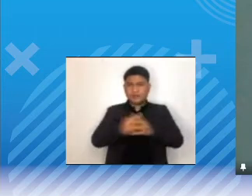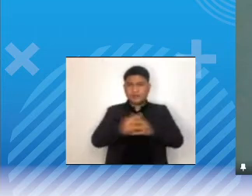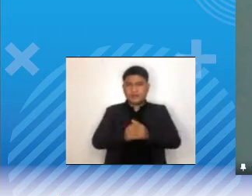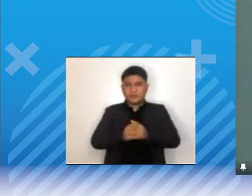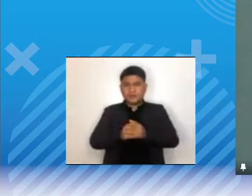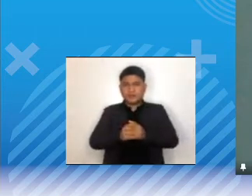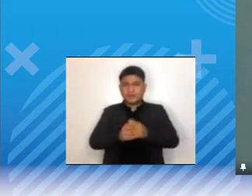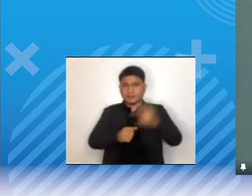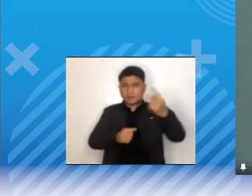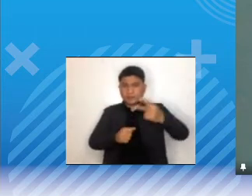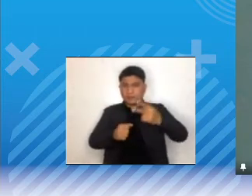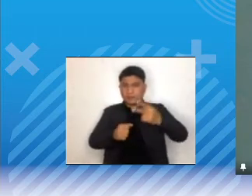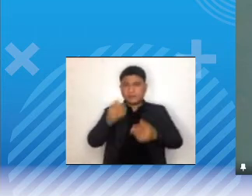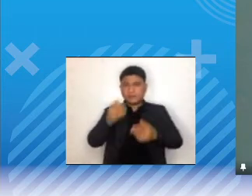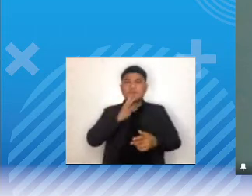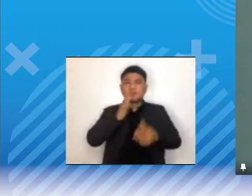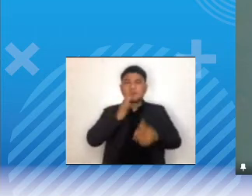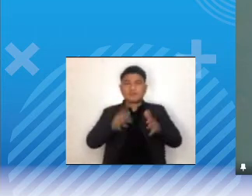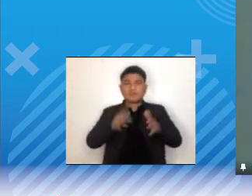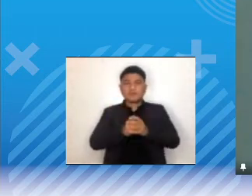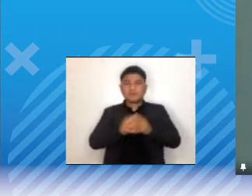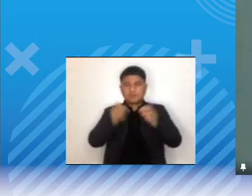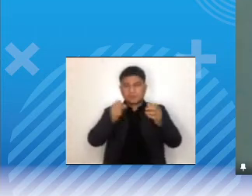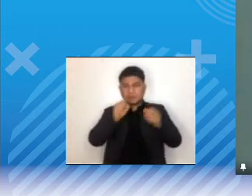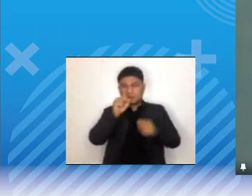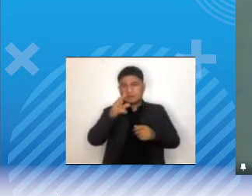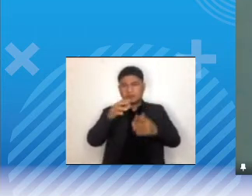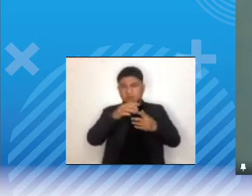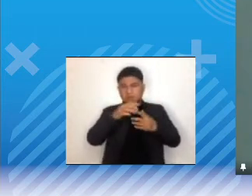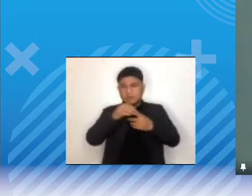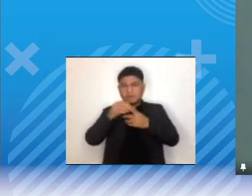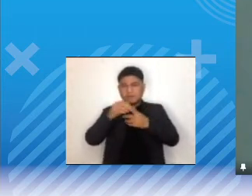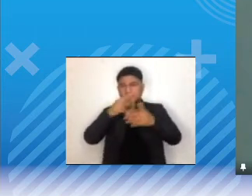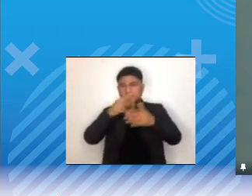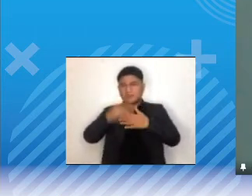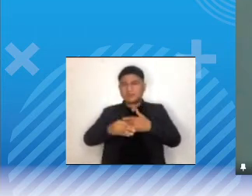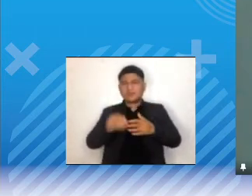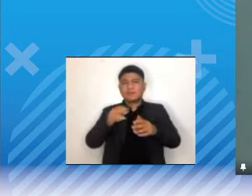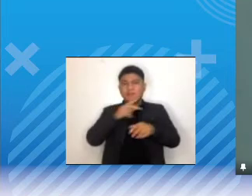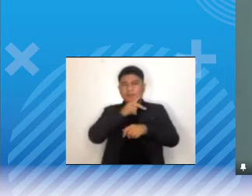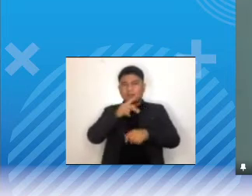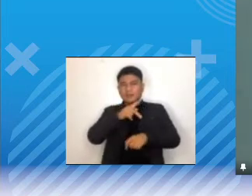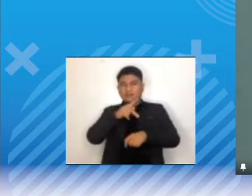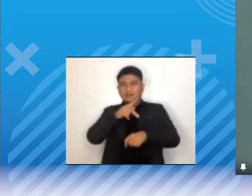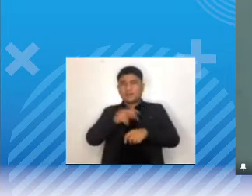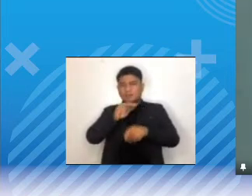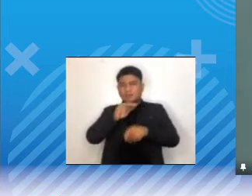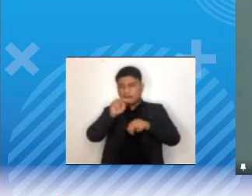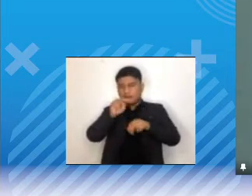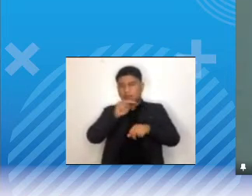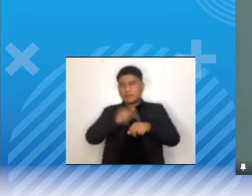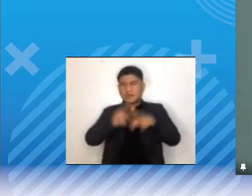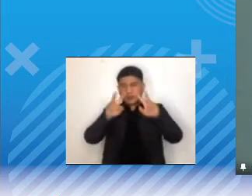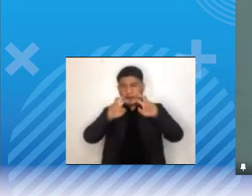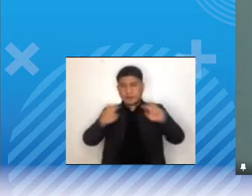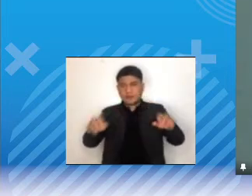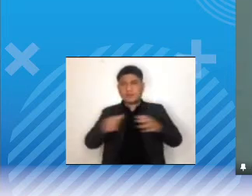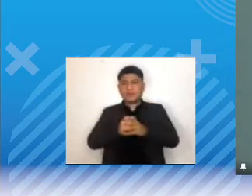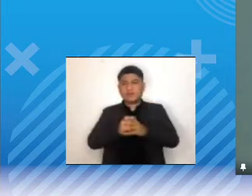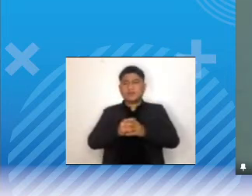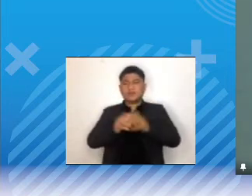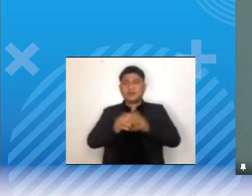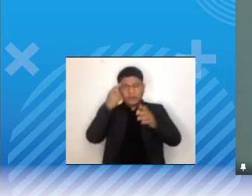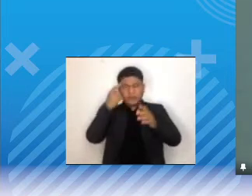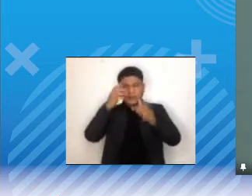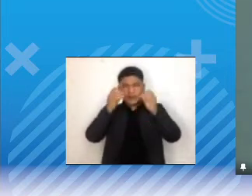second speaker po is a Senior Program Manager of the Philippine National Research Center for Teacher Quality